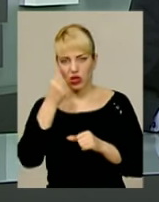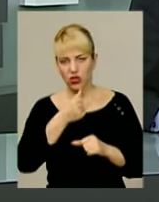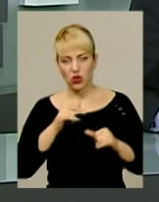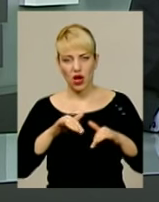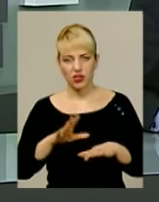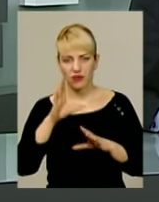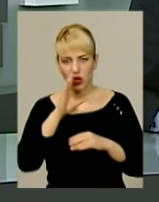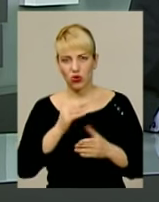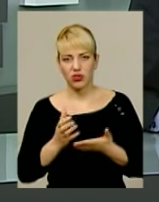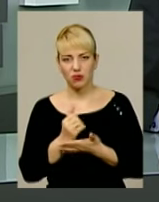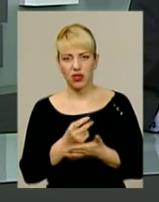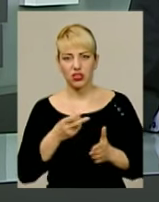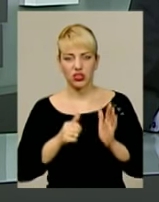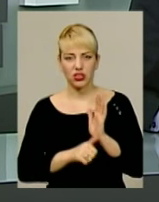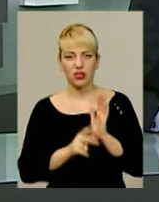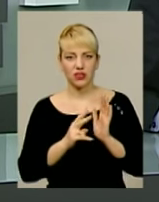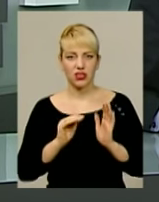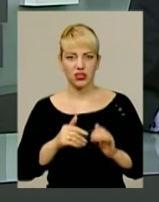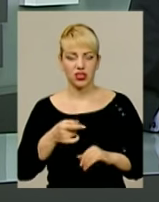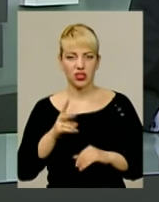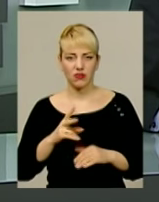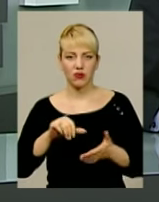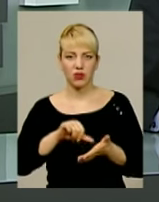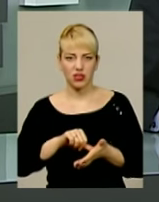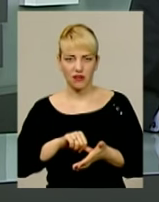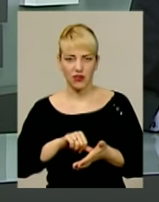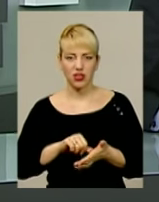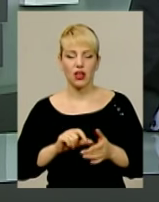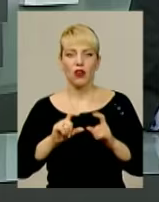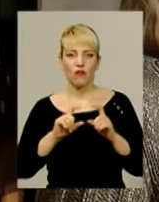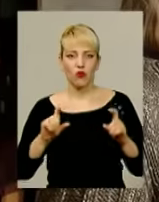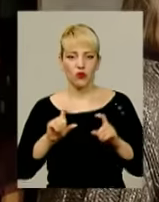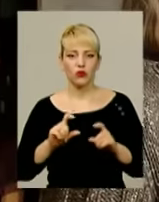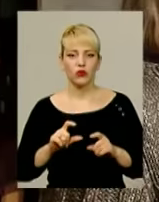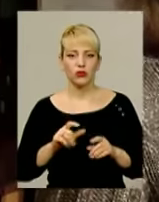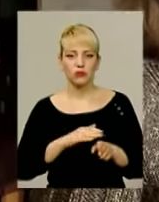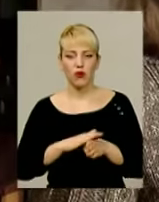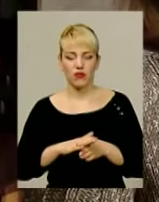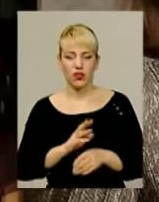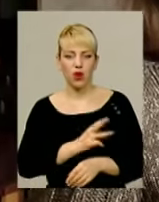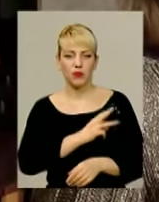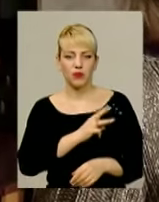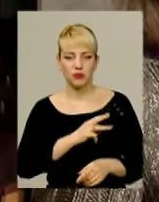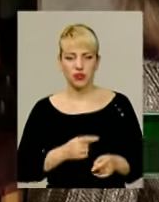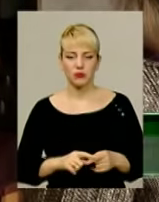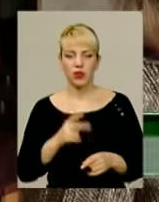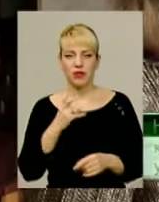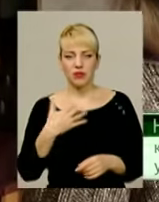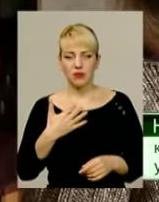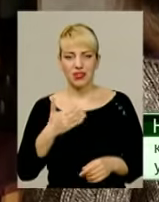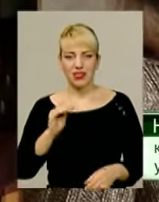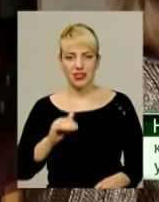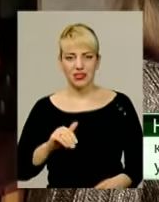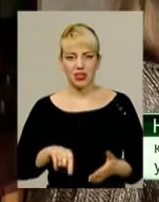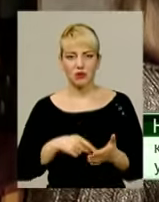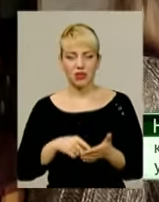62 тисячі гривень, представники фонду сповнені оптимізмом. 250 тисяч мешканців тільки